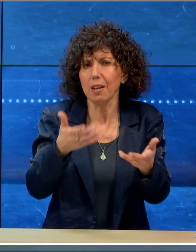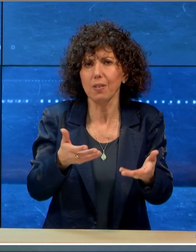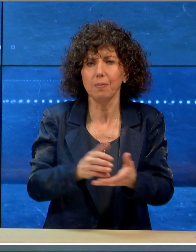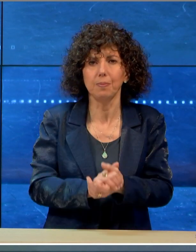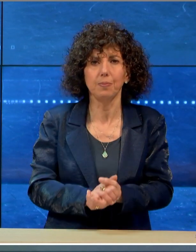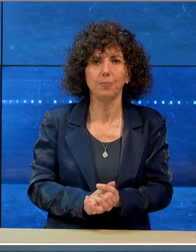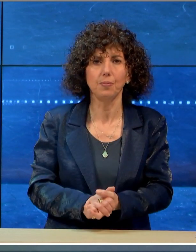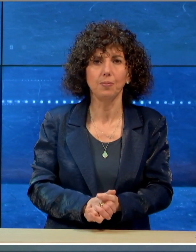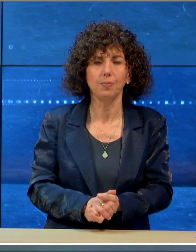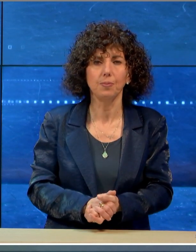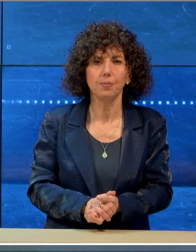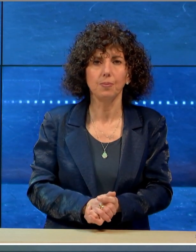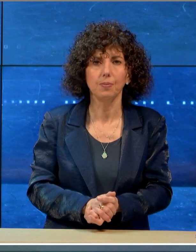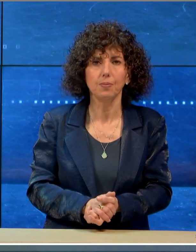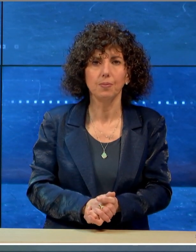umane